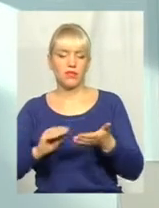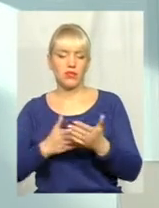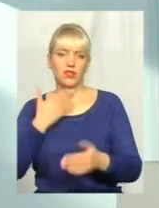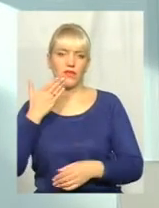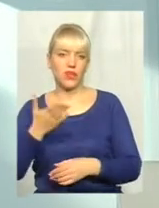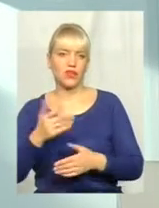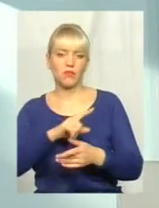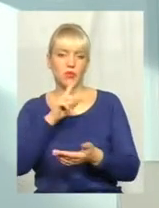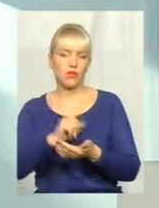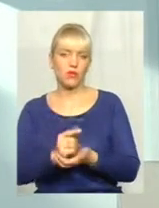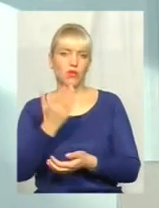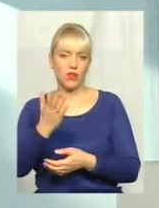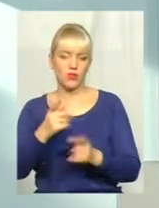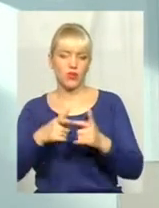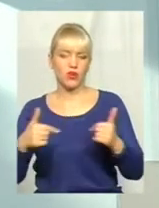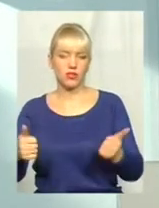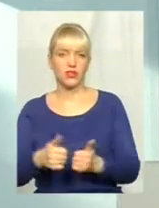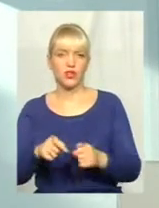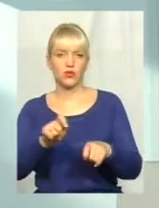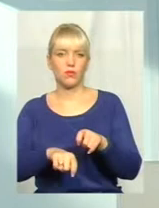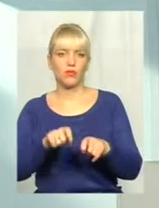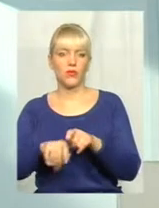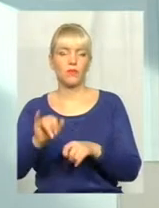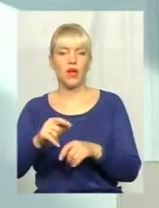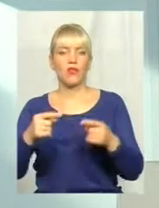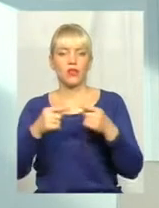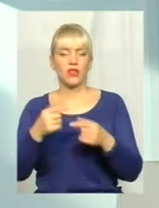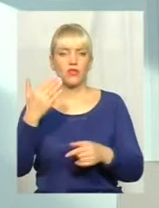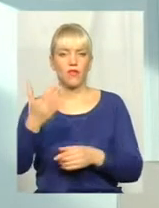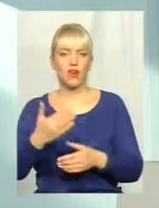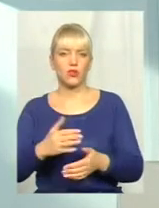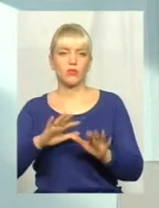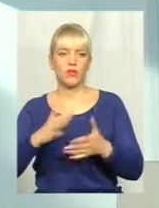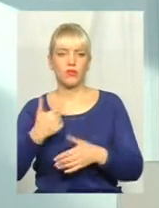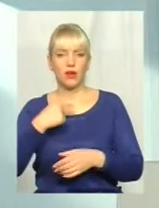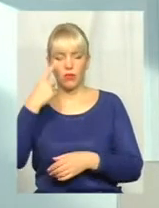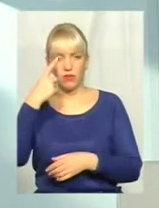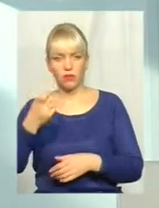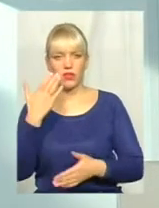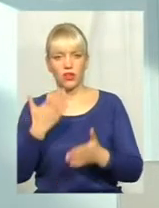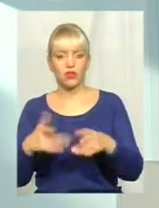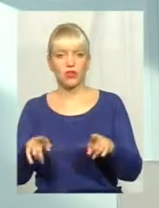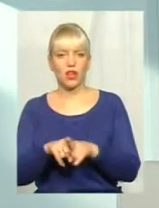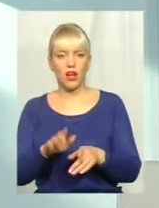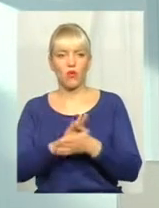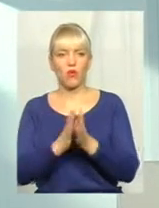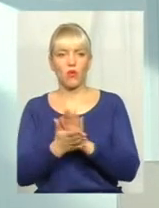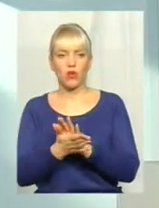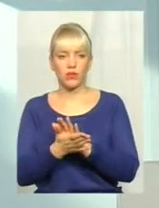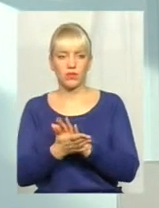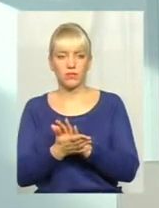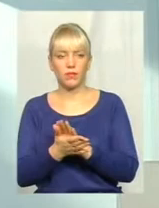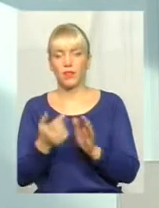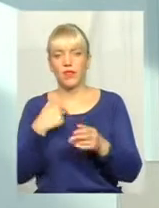обов'язково вашу організацію перевіримо. А конкретно у вашому випадку я повідомляю, якщо така угода, я не знаю, якщо